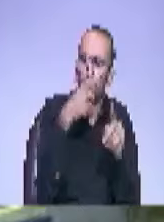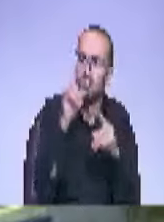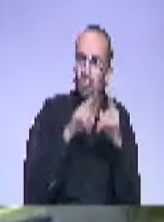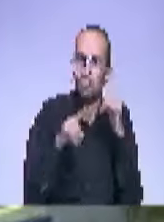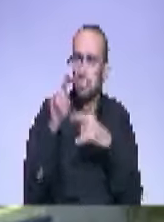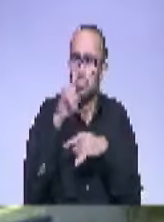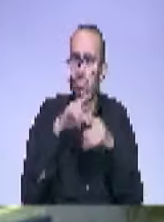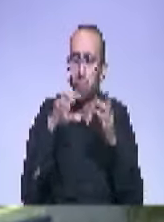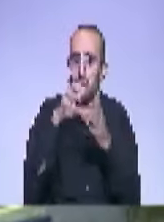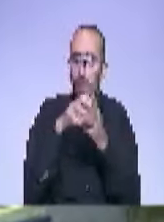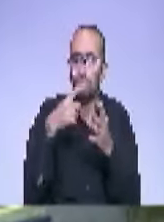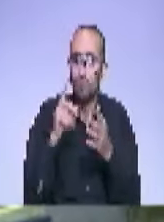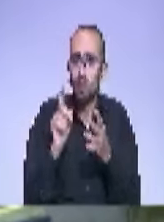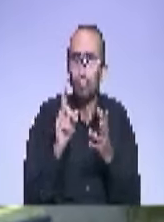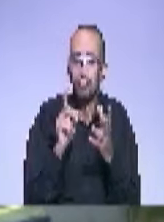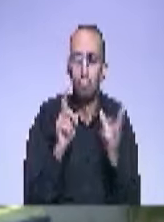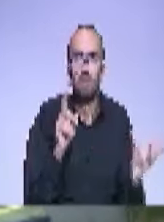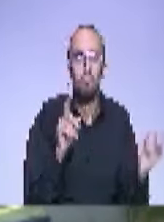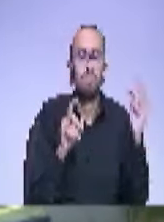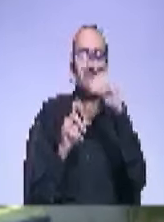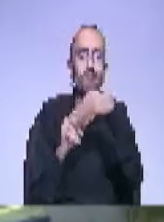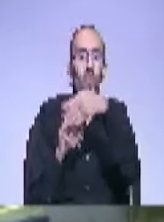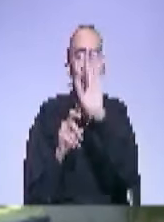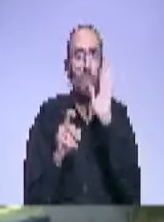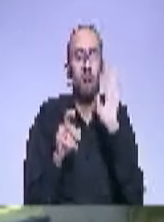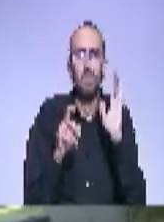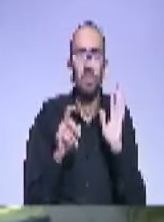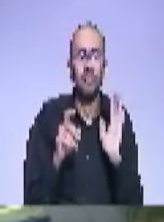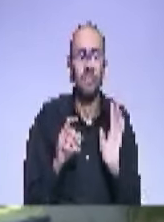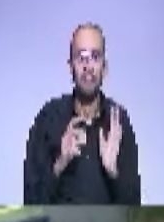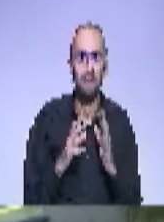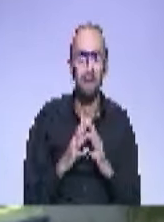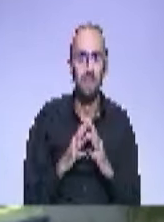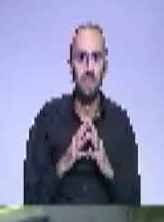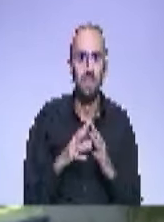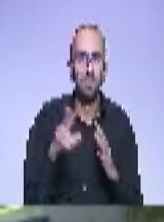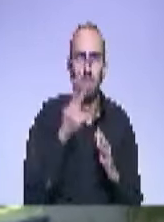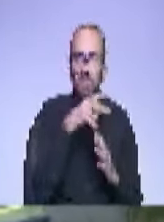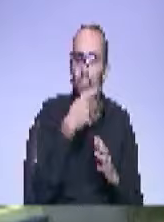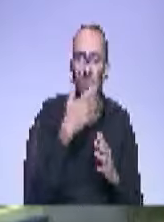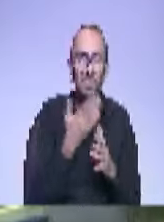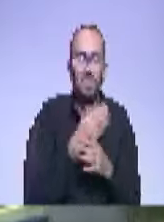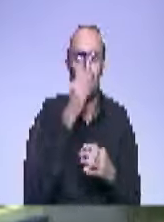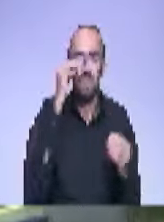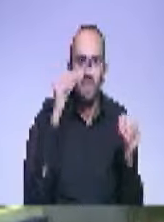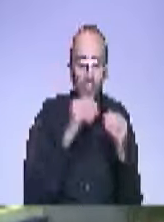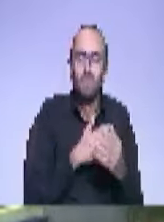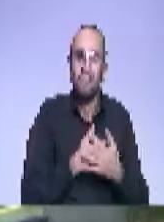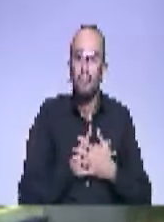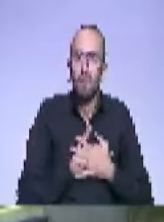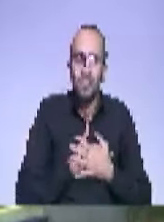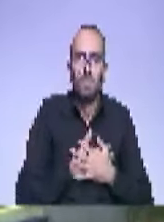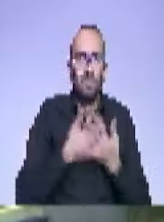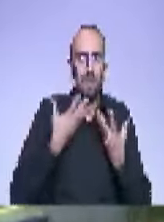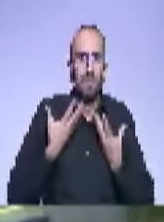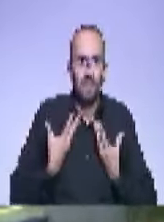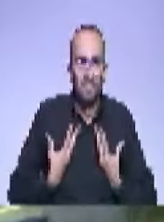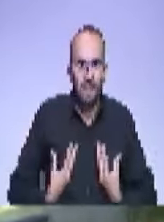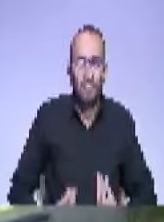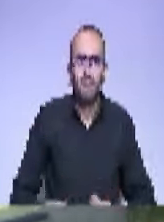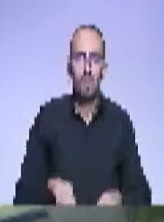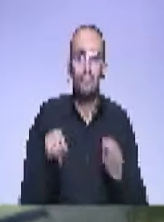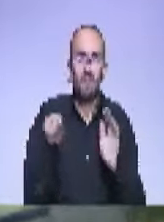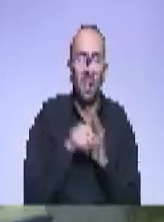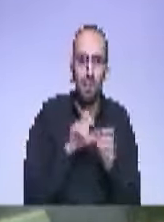وهم اطفالهم، انمي العلاقه بينهم جدا. هم بعد كده بياخدوا القرار لانهم حبوا بعض وارتبطوا ببعض وعاشوا بعيد عن